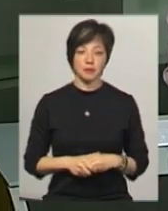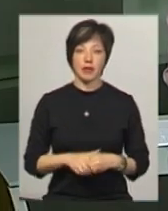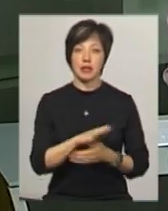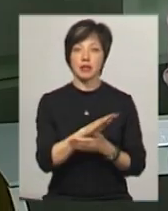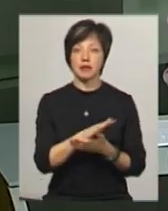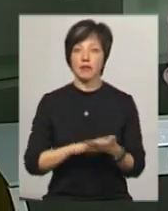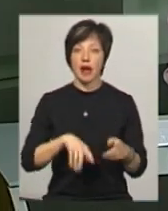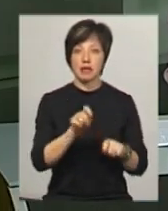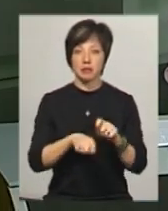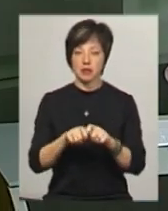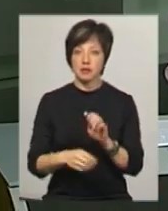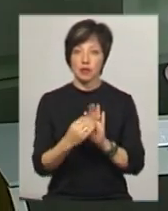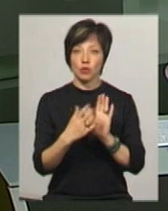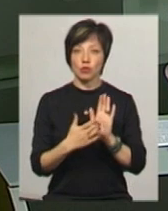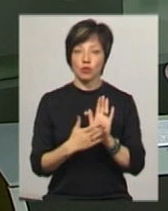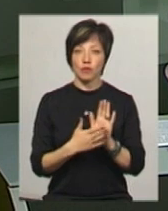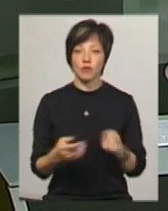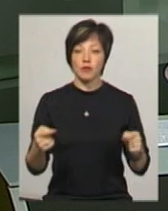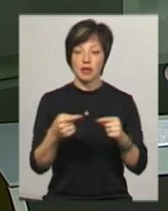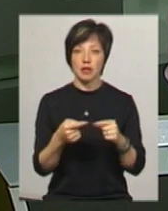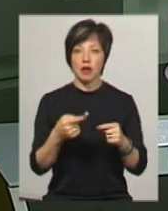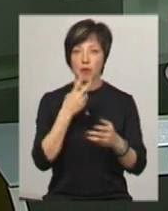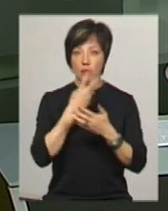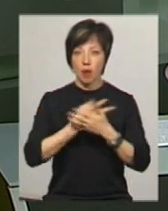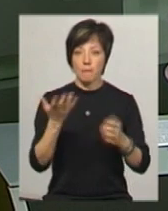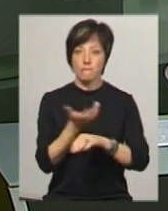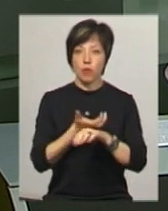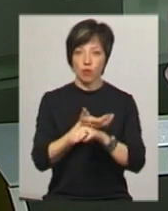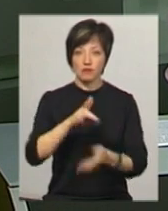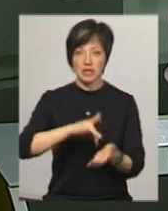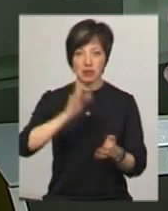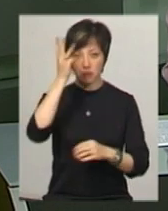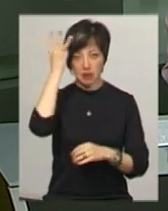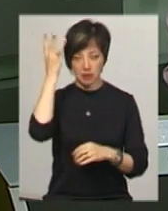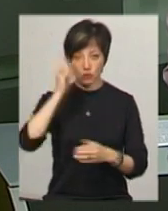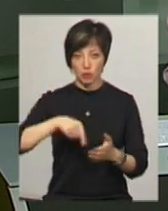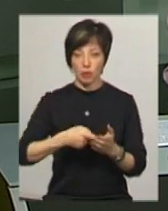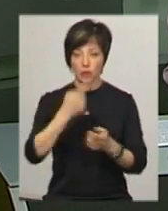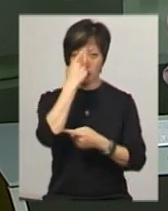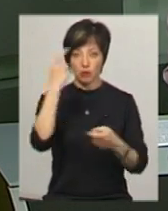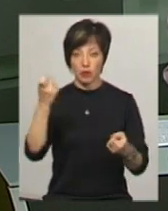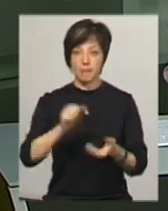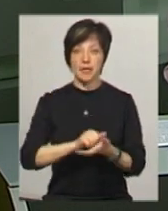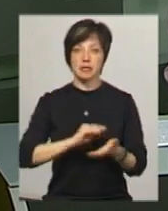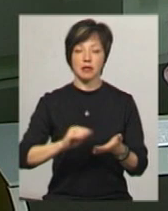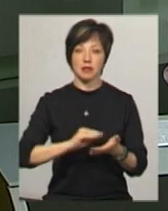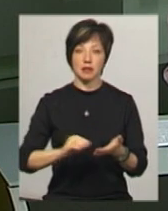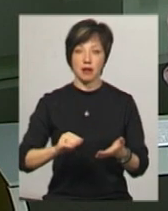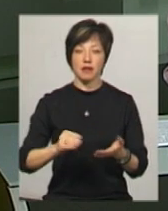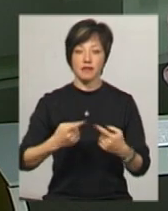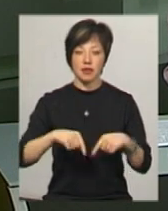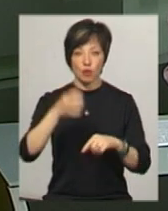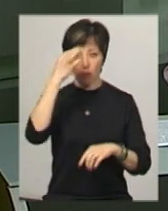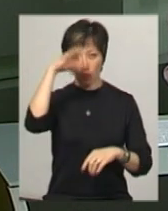Тривають експертизи із встановлення причетних до трансляції порно на відеоборді у центрі Хмельницького. Про це повідомляє прес-секретар Хмельницького